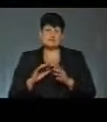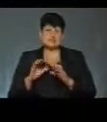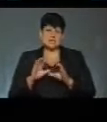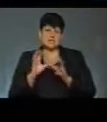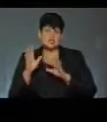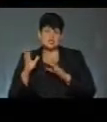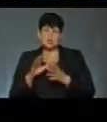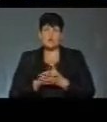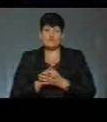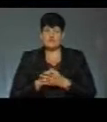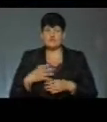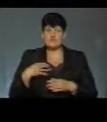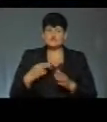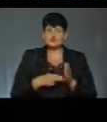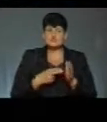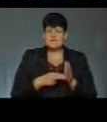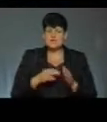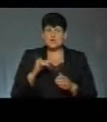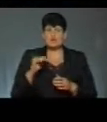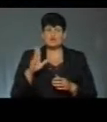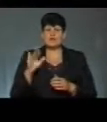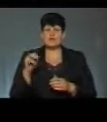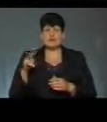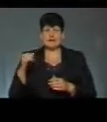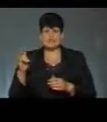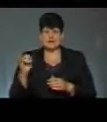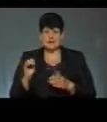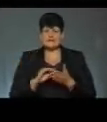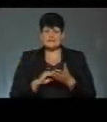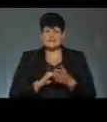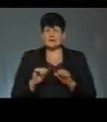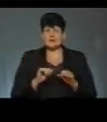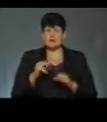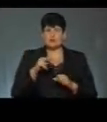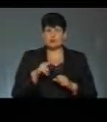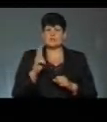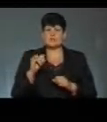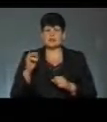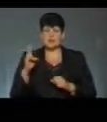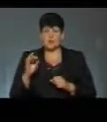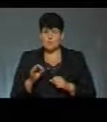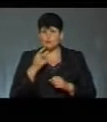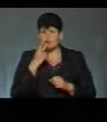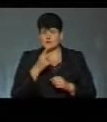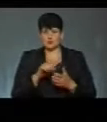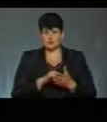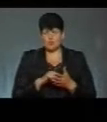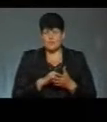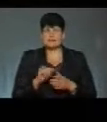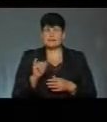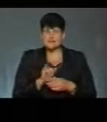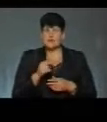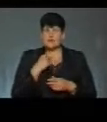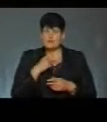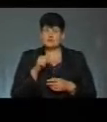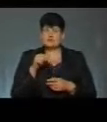Тернопільського відділення Львівської залізниці «Ювілейне». Секретар цього правління Любов Кійко показує документи і каже, що